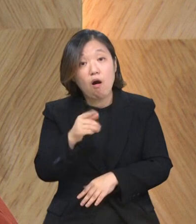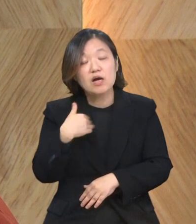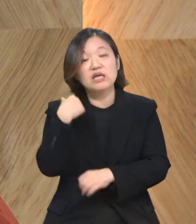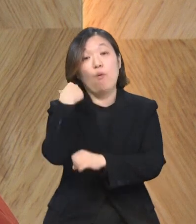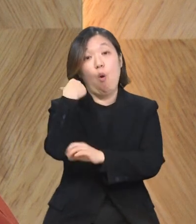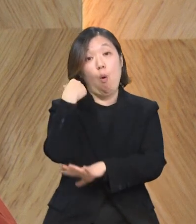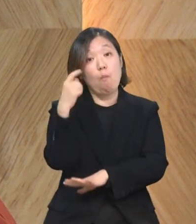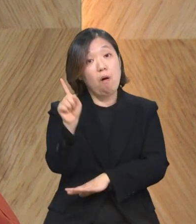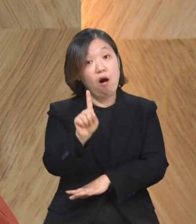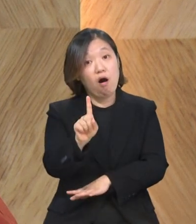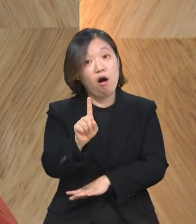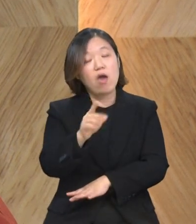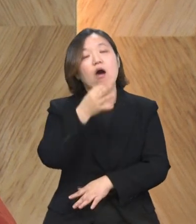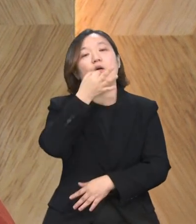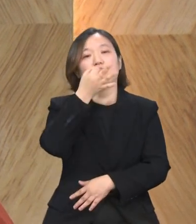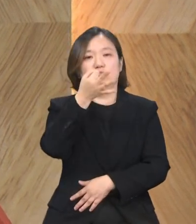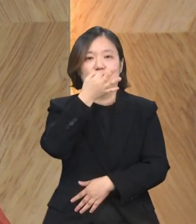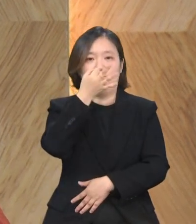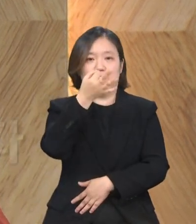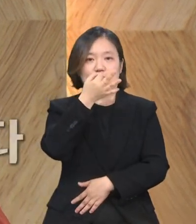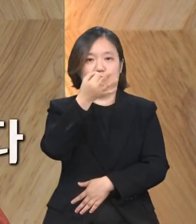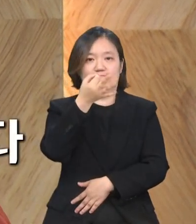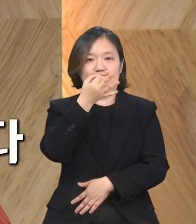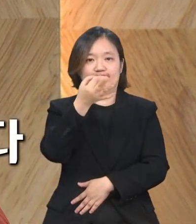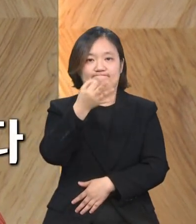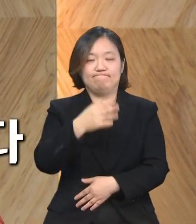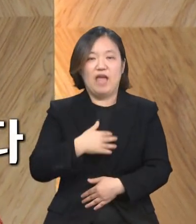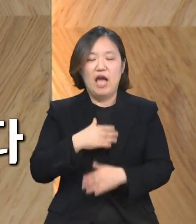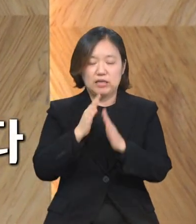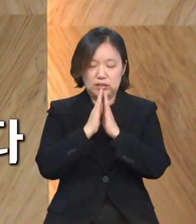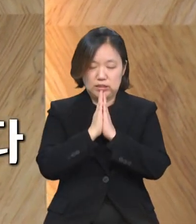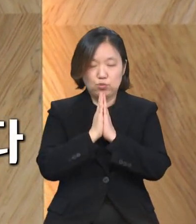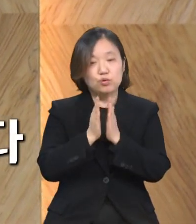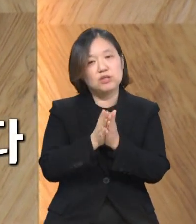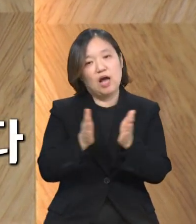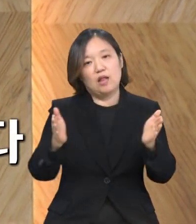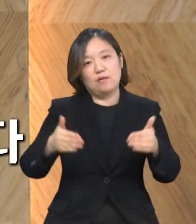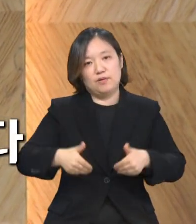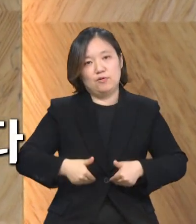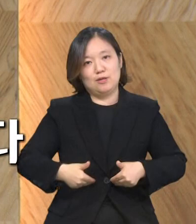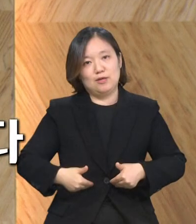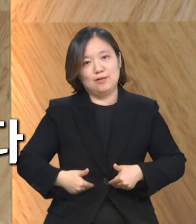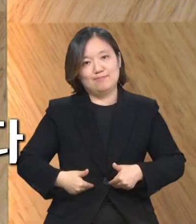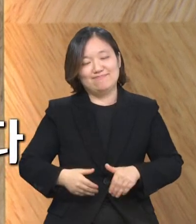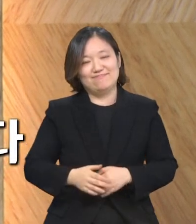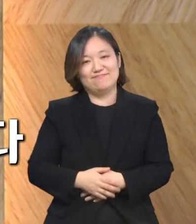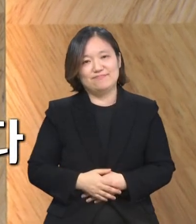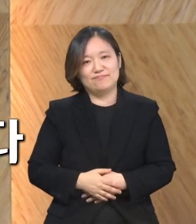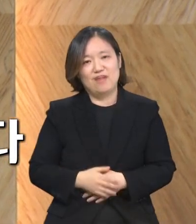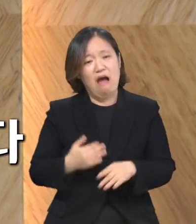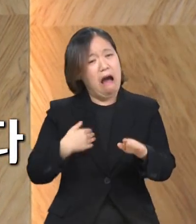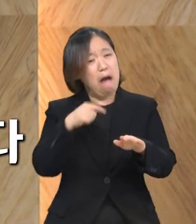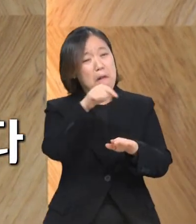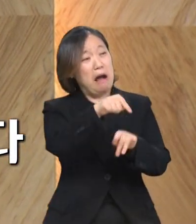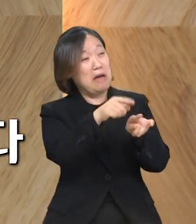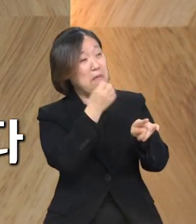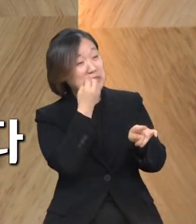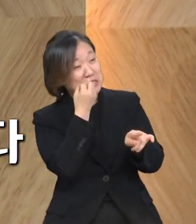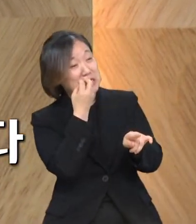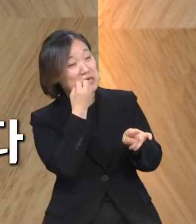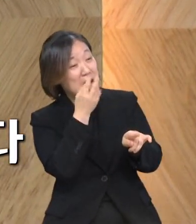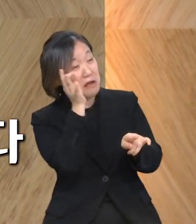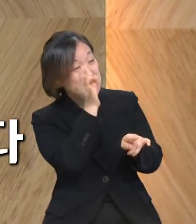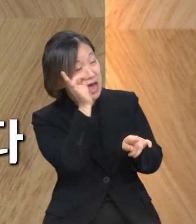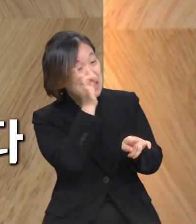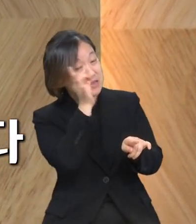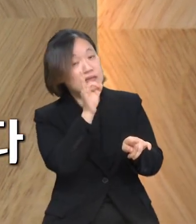밑바탕이 바로 염불이다 염불 기도부터 시작해야 된다 밖으로 뭔가 신비한 걸